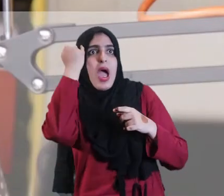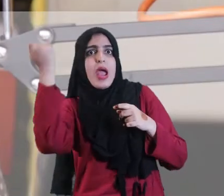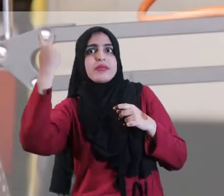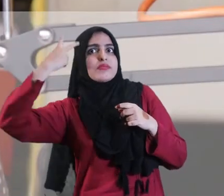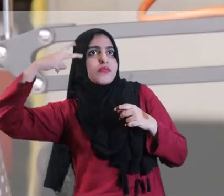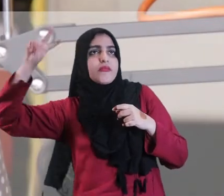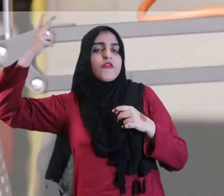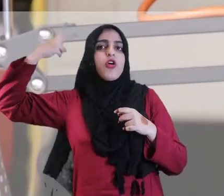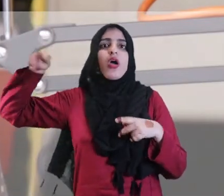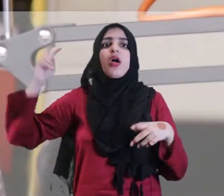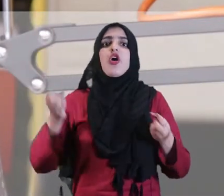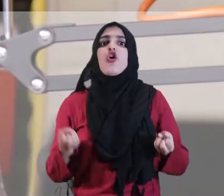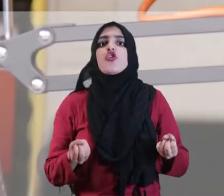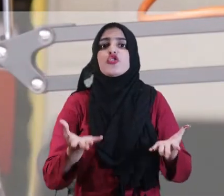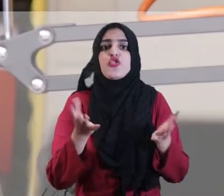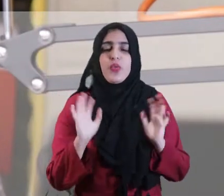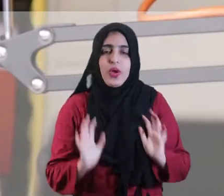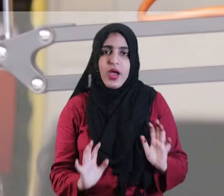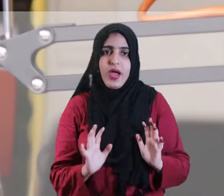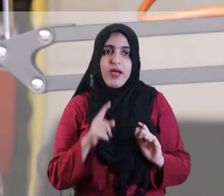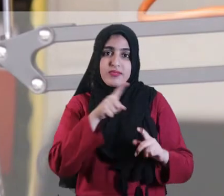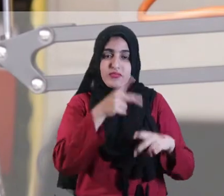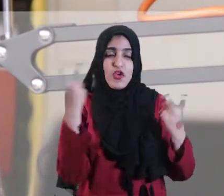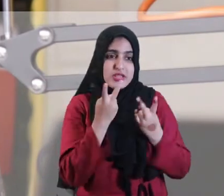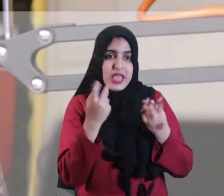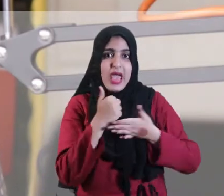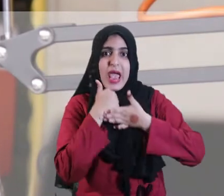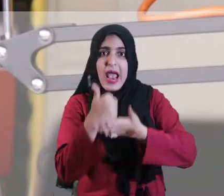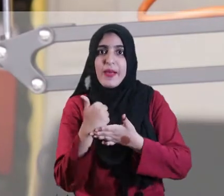डिफरेंटली इन डिफरेंट